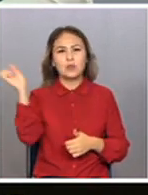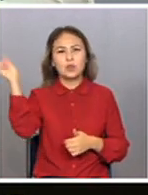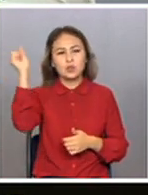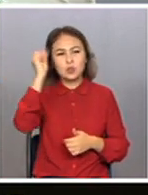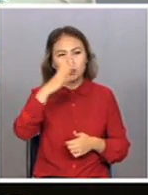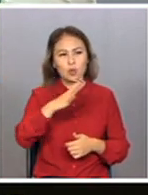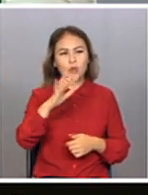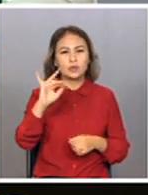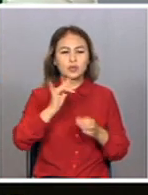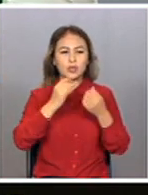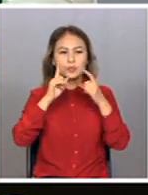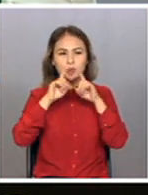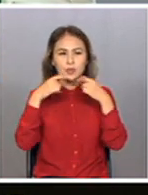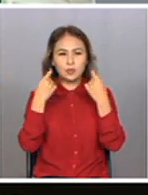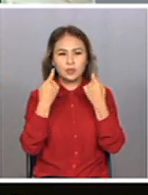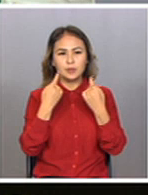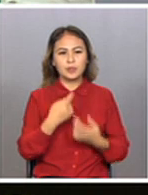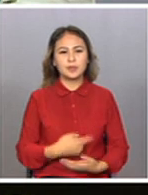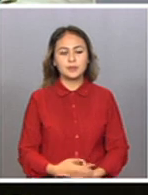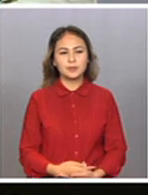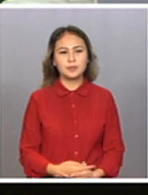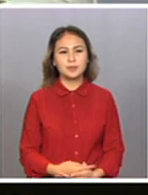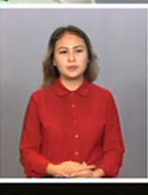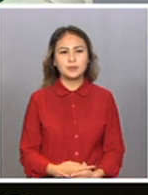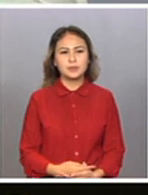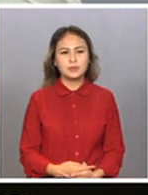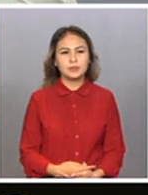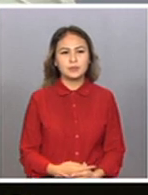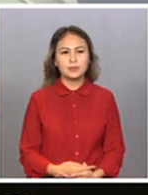мамой, солнышком, улыбкой.